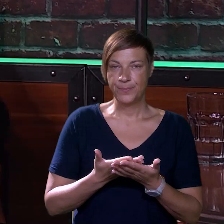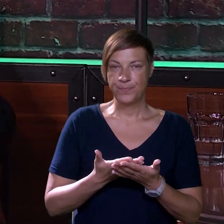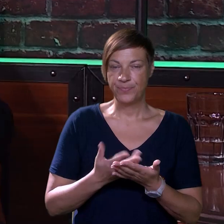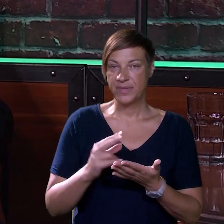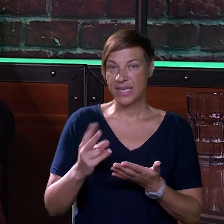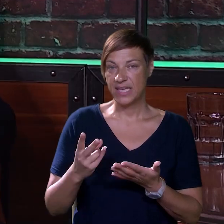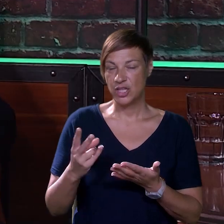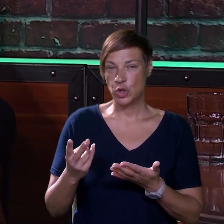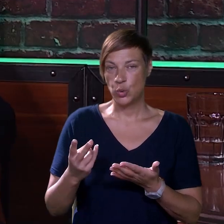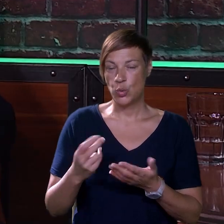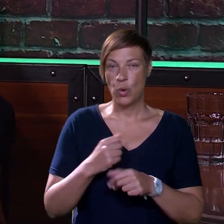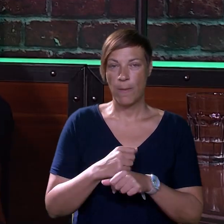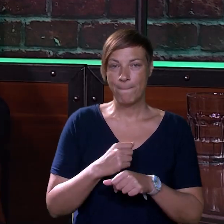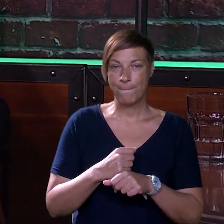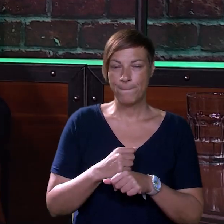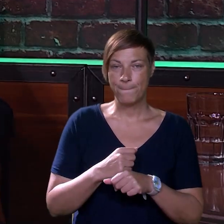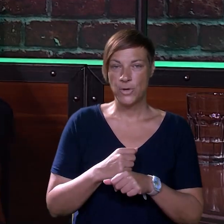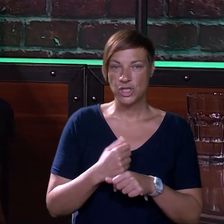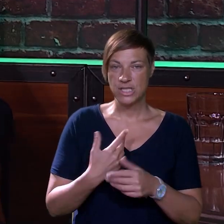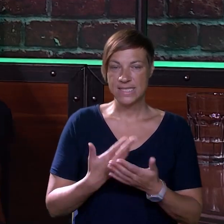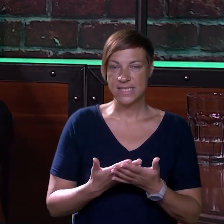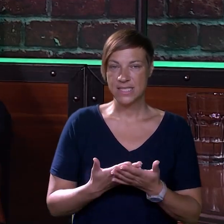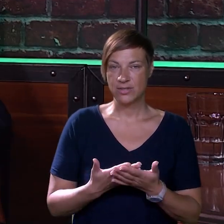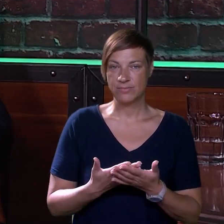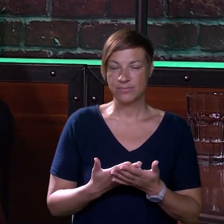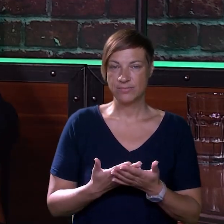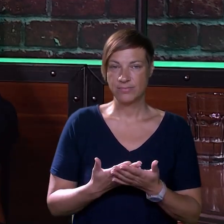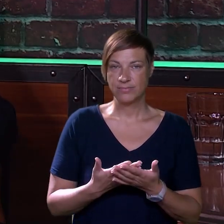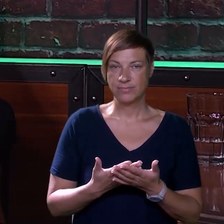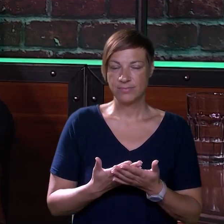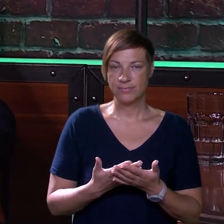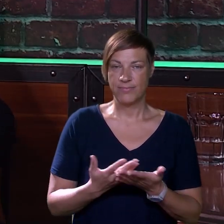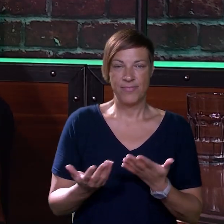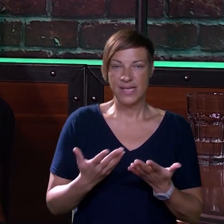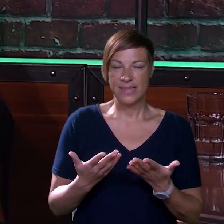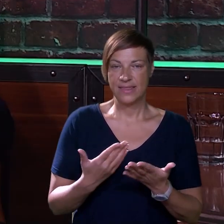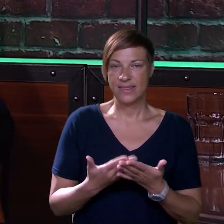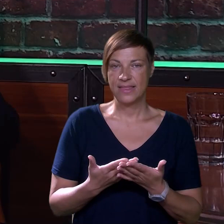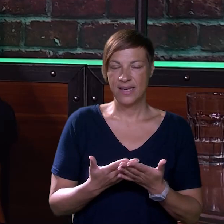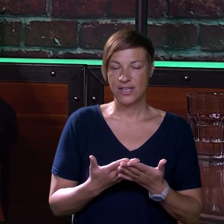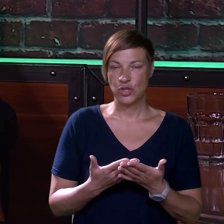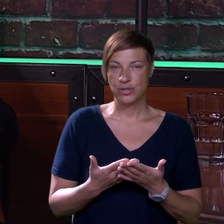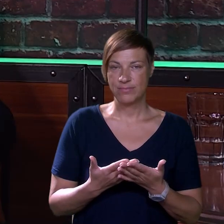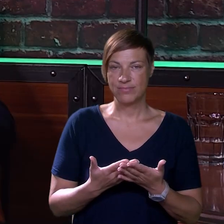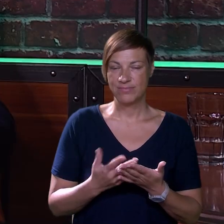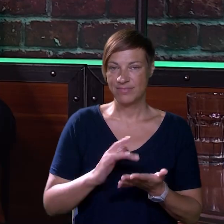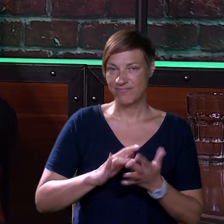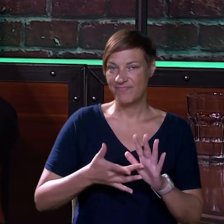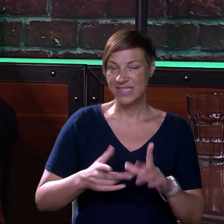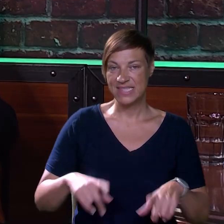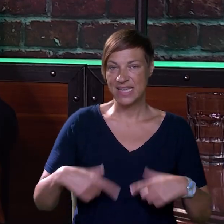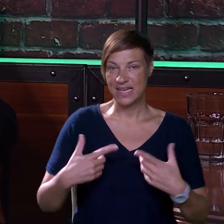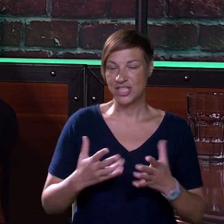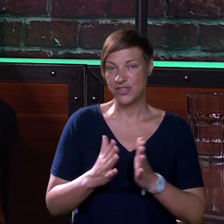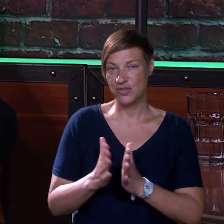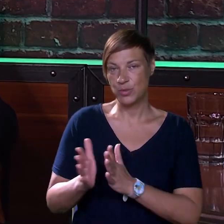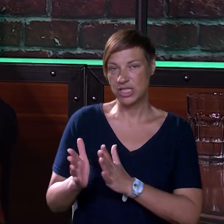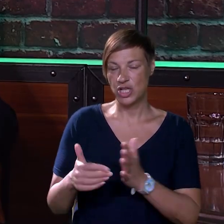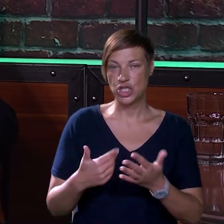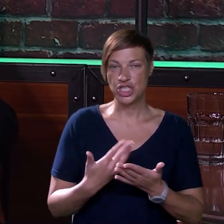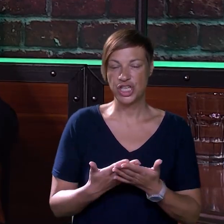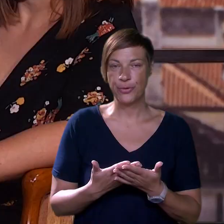i ovom drugom poslu. I tako sam se eto, cijeli život